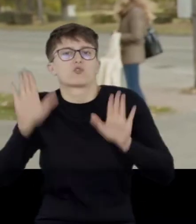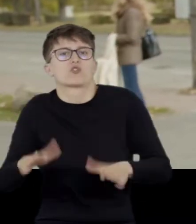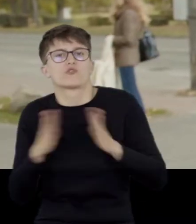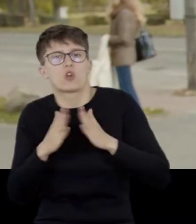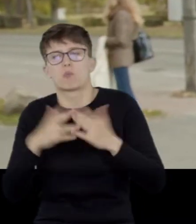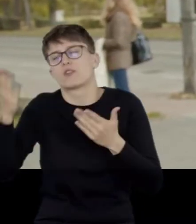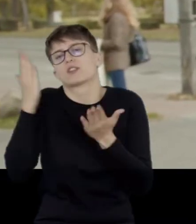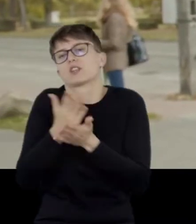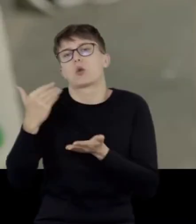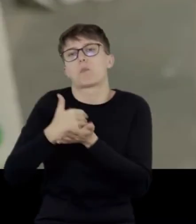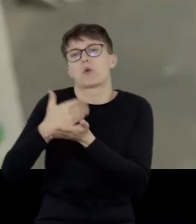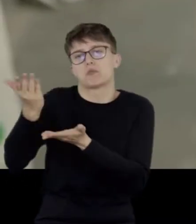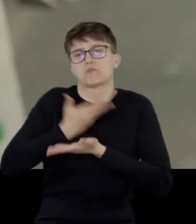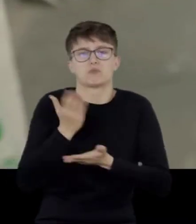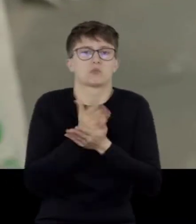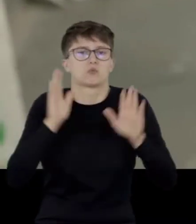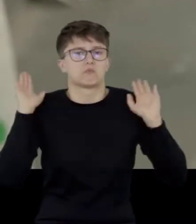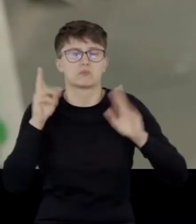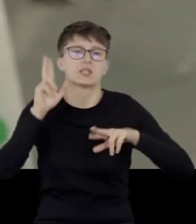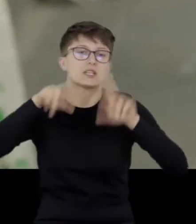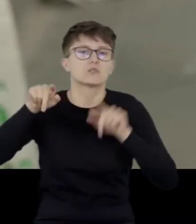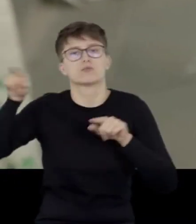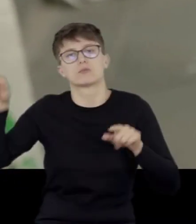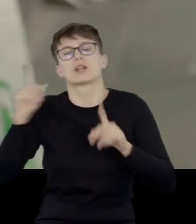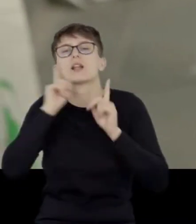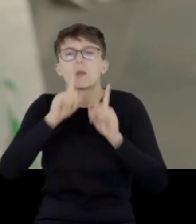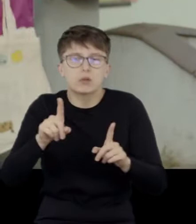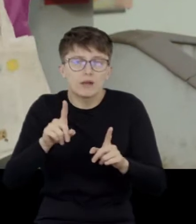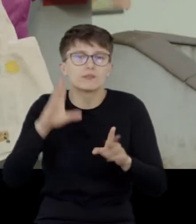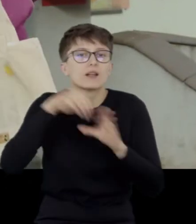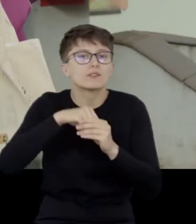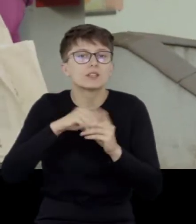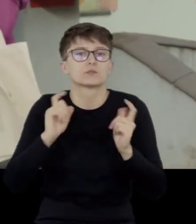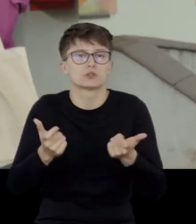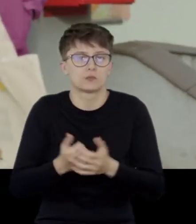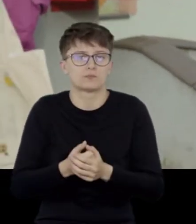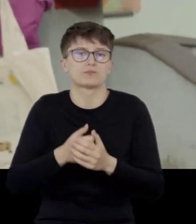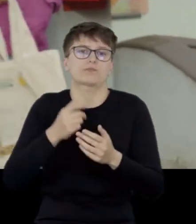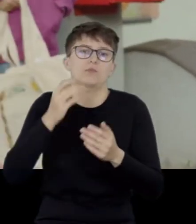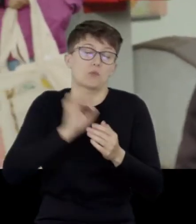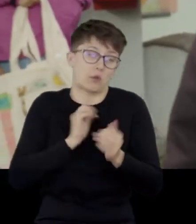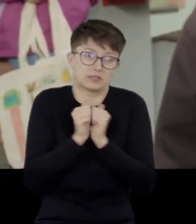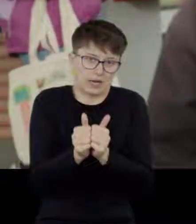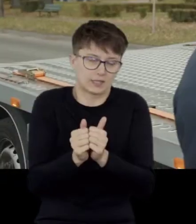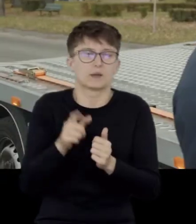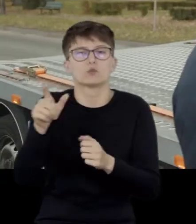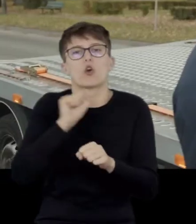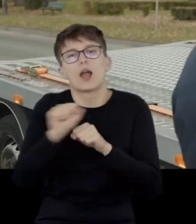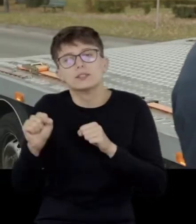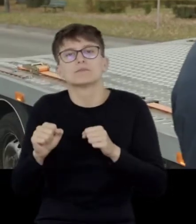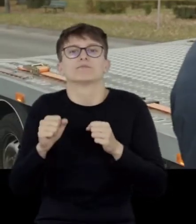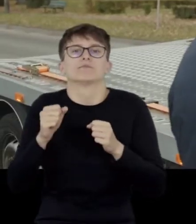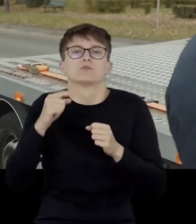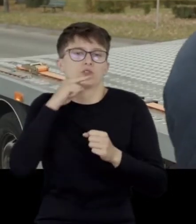to by siedział w domu i korzystał tylko z pomocy. A tak naprawdę to, przynajmniej moim zdaniem, to